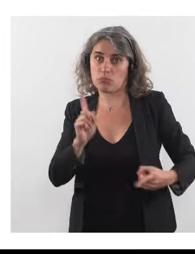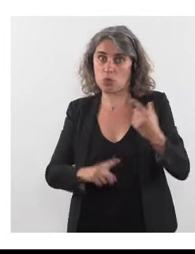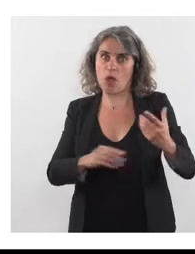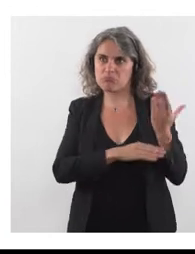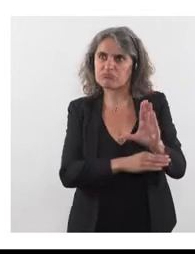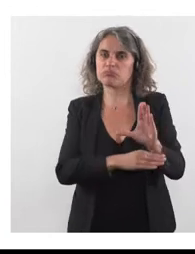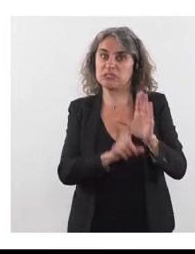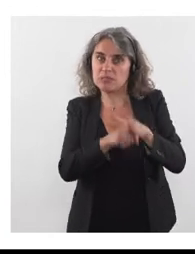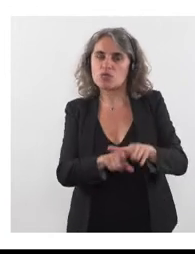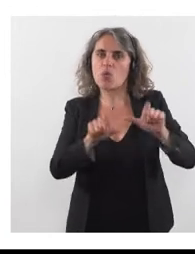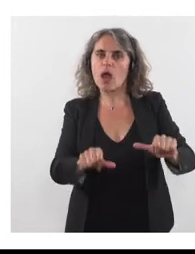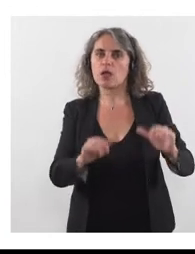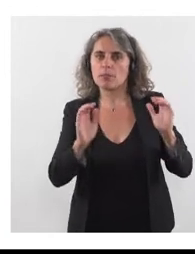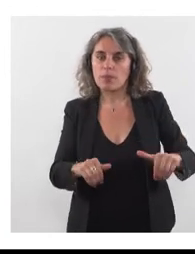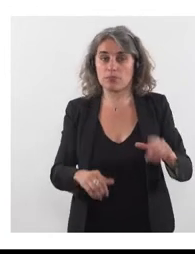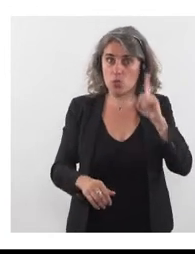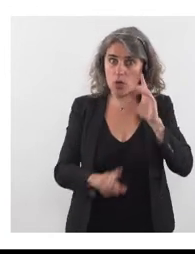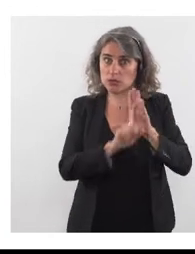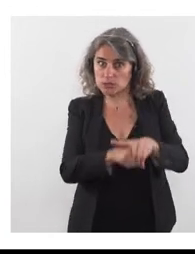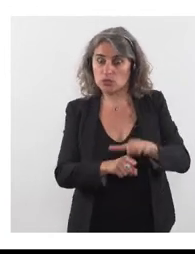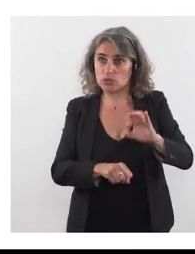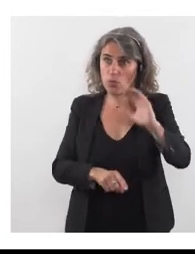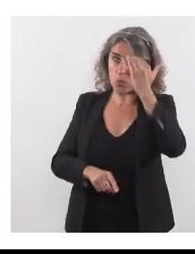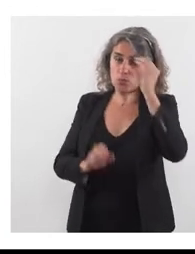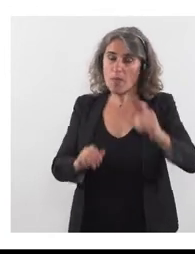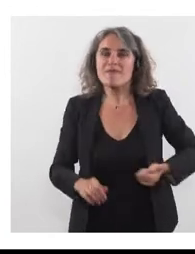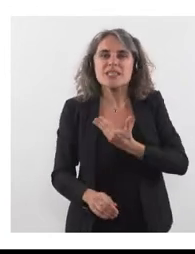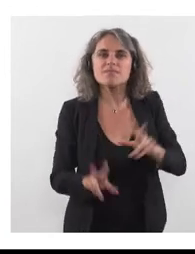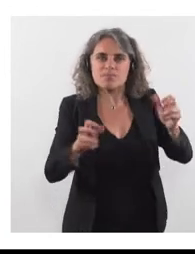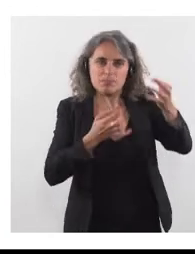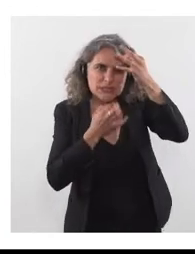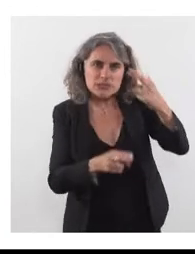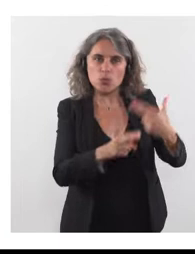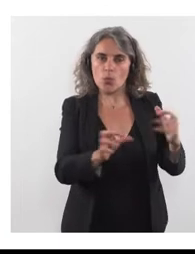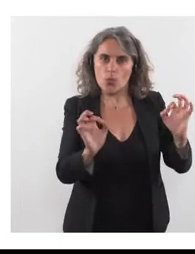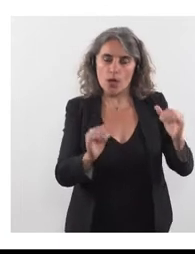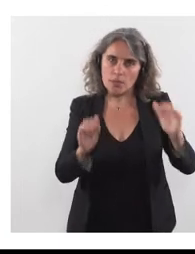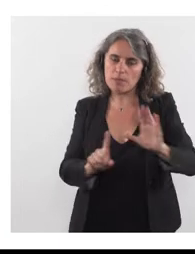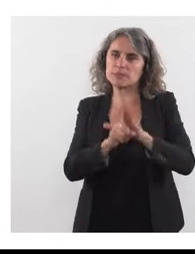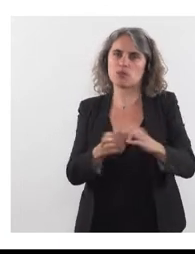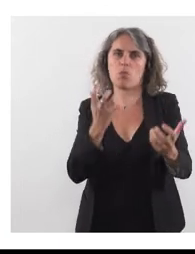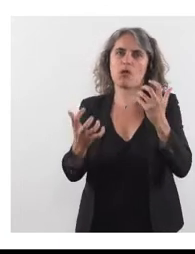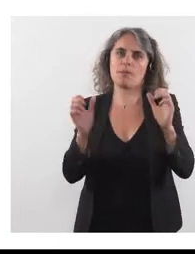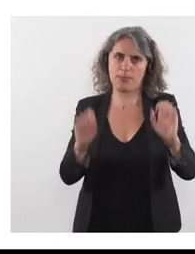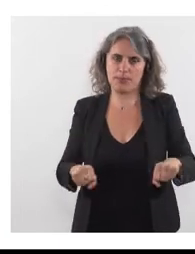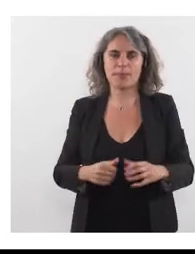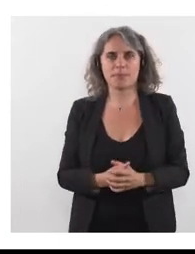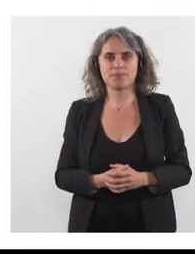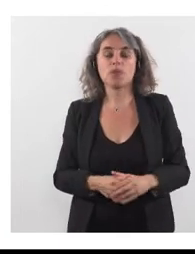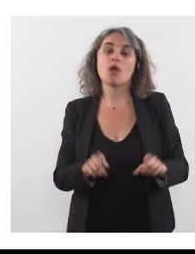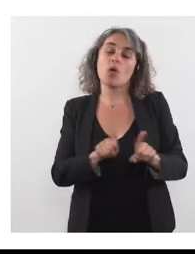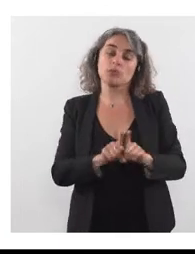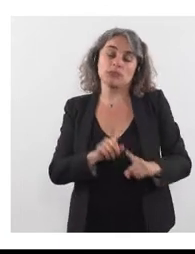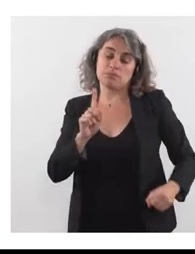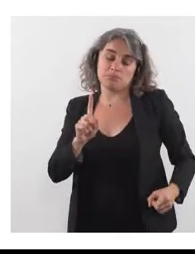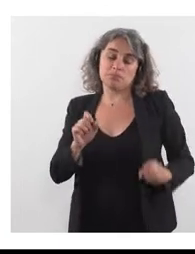discrimination, puisqu'une discrimination peut être reconnue sans victime. Il peut également s'agir, et cela, le nombre de